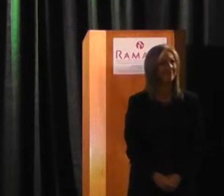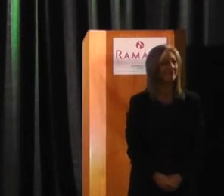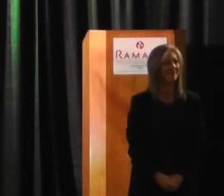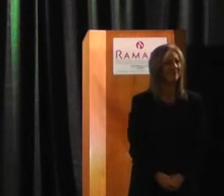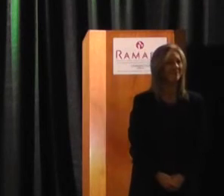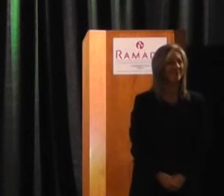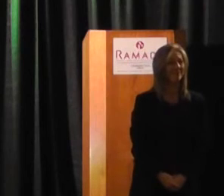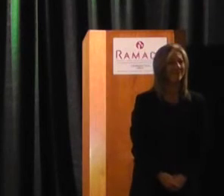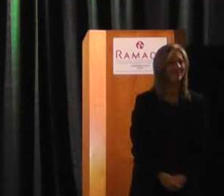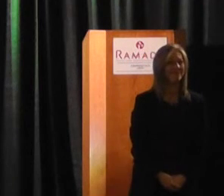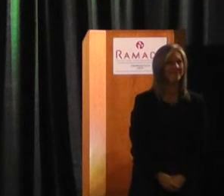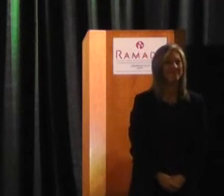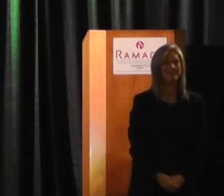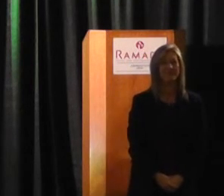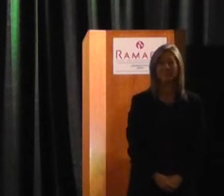最美的心愿